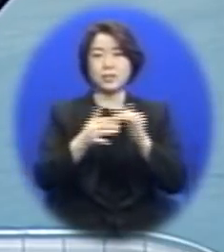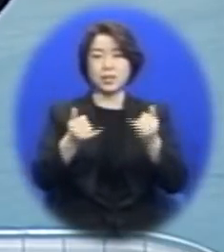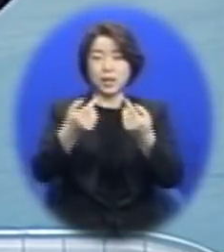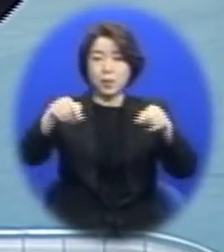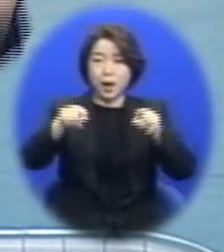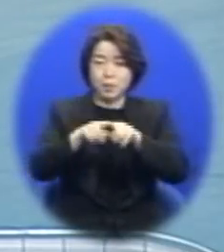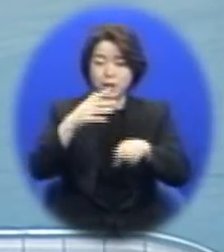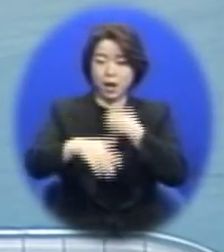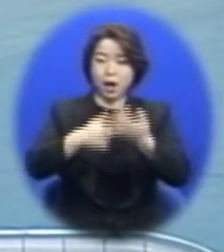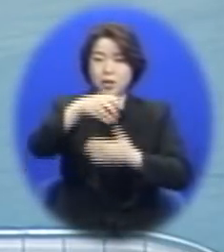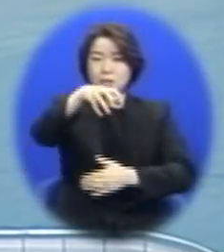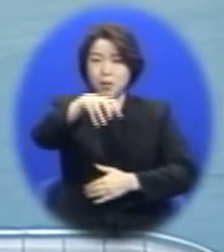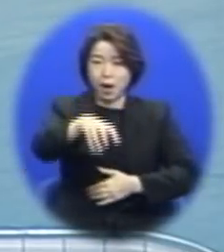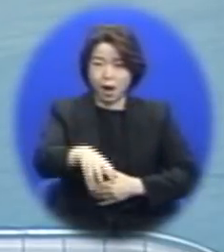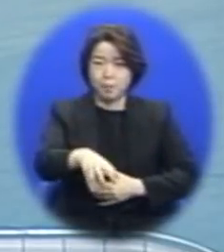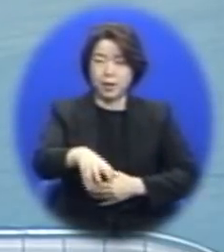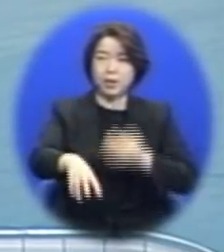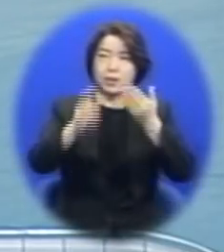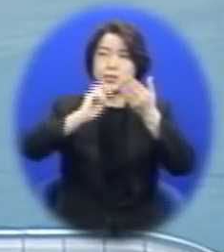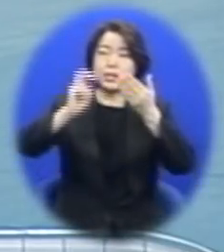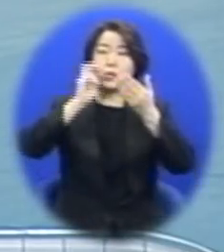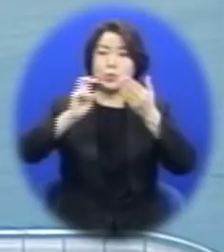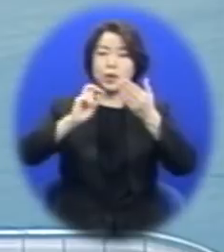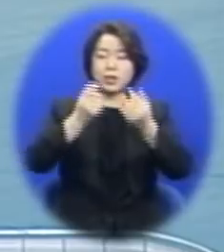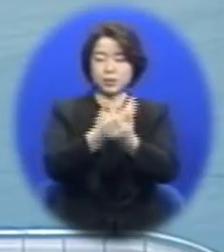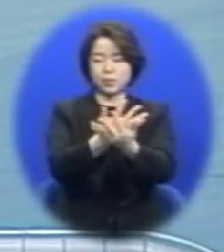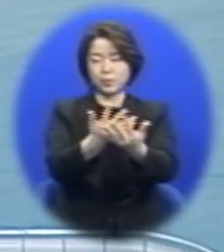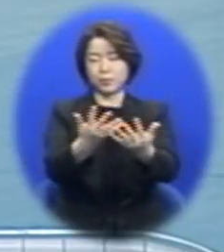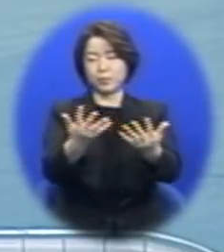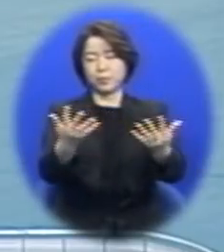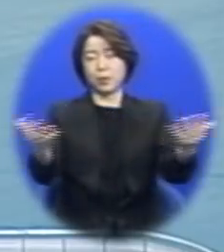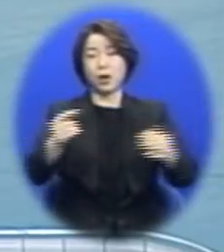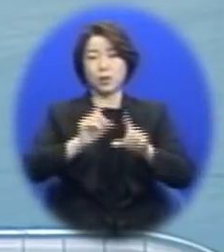앞에서 찬송하는 장면 한번 상상해 보십시오.